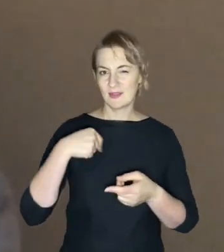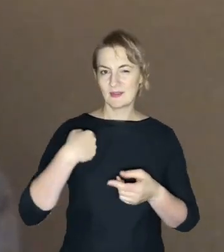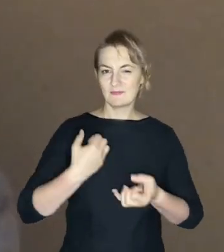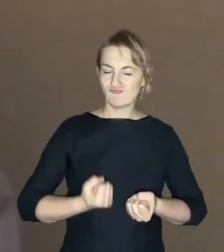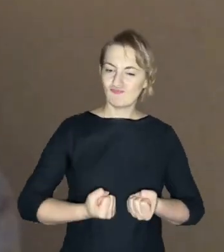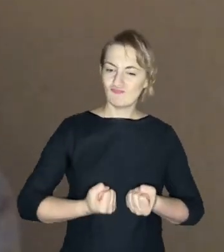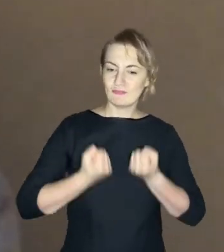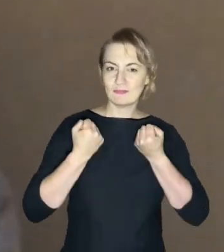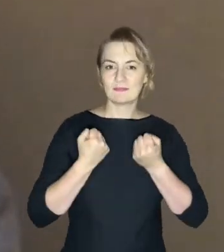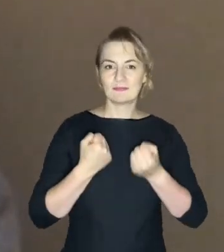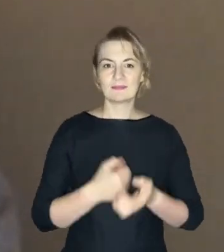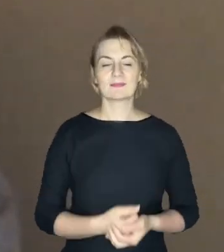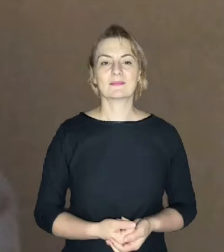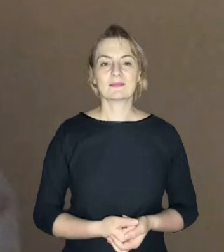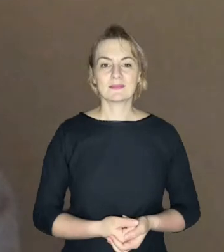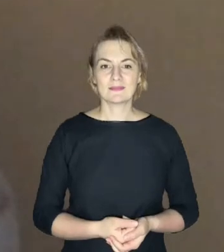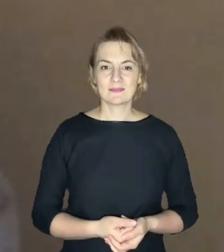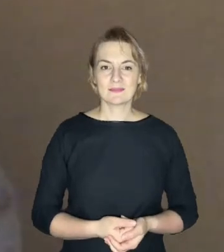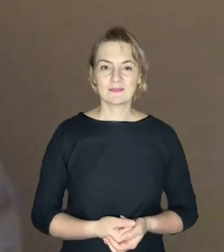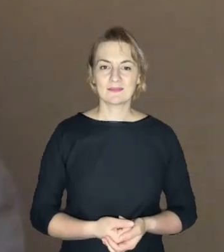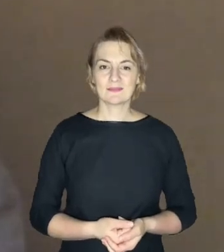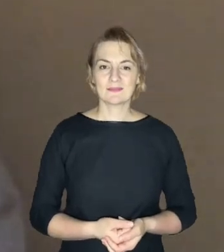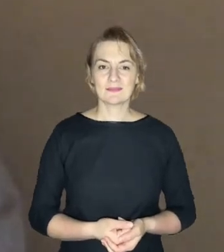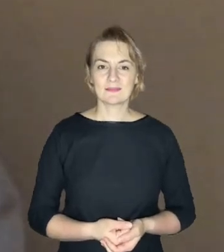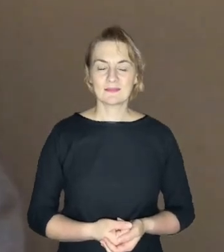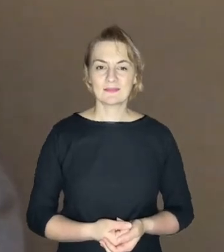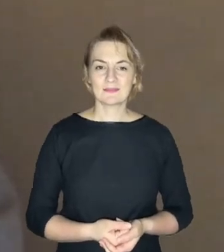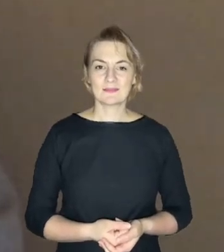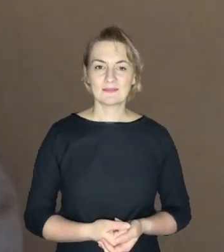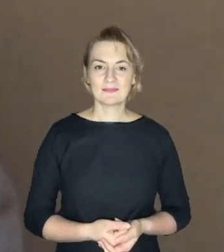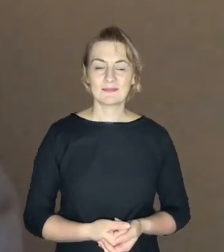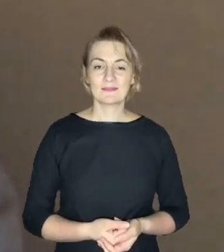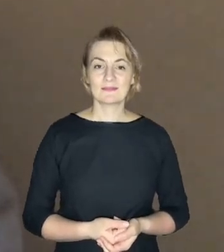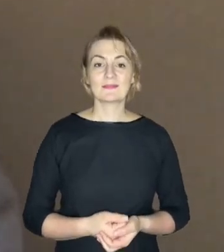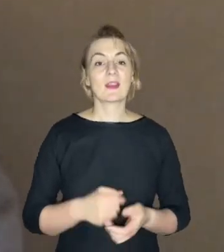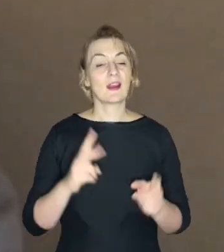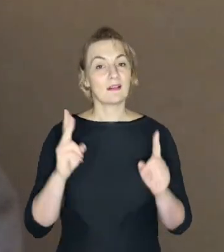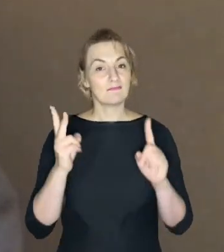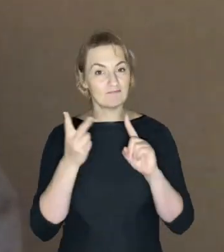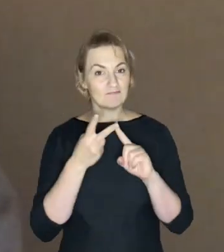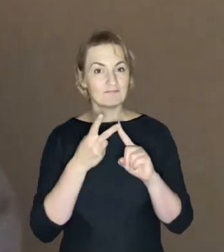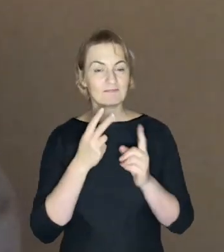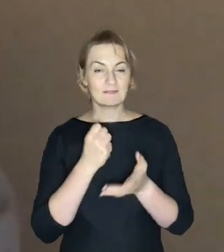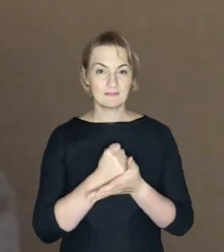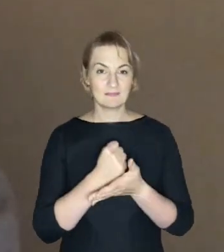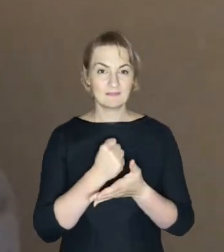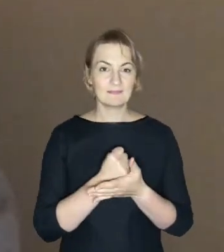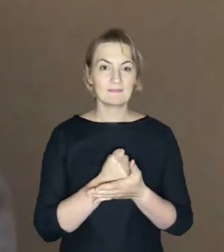ludzki organizm. No, druga pępowina to jest pępowina